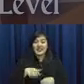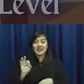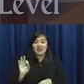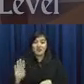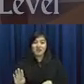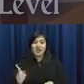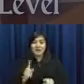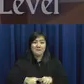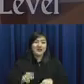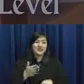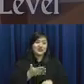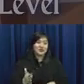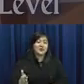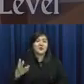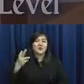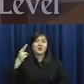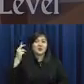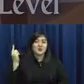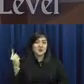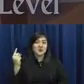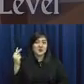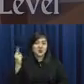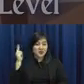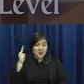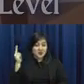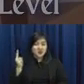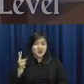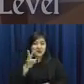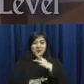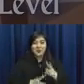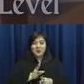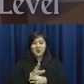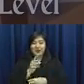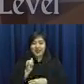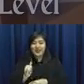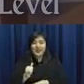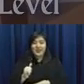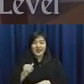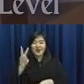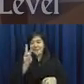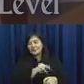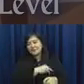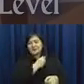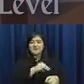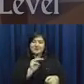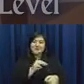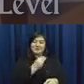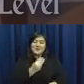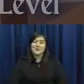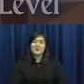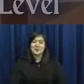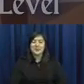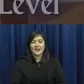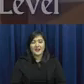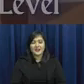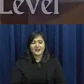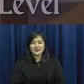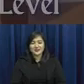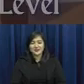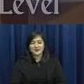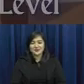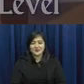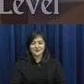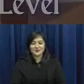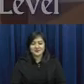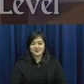not a millennial father, I'm not trying to, ano ha, hindi ko kayo kinukutsa dito ha. Pero if you're not a millennial father, you know na nakakapag